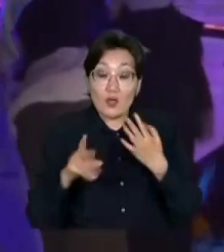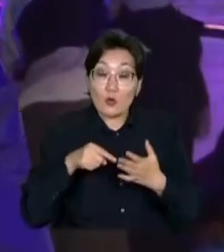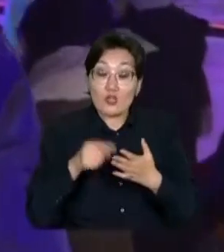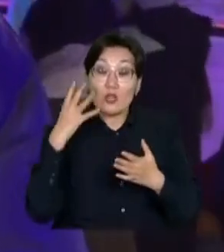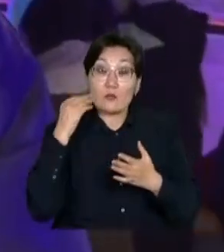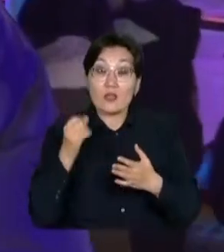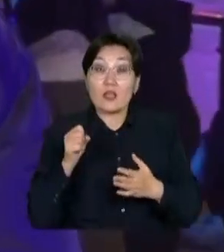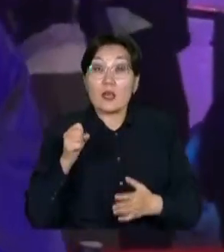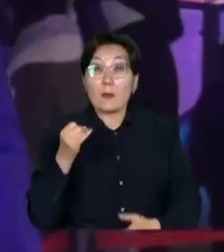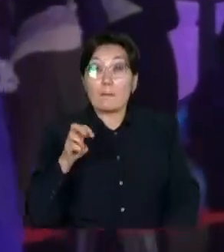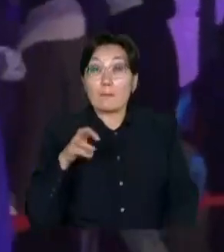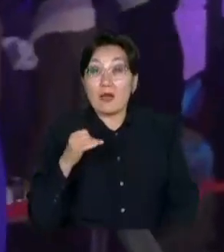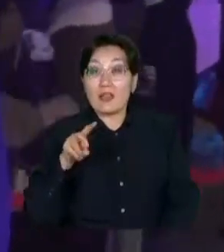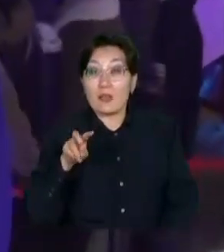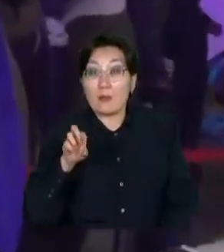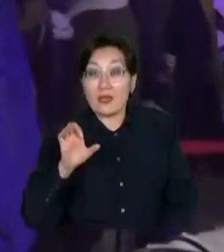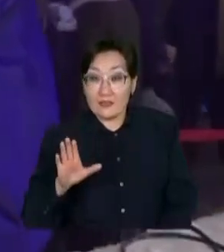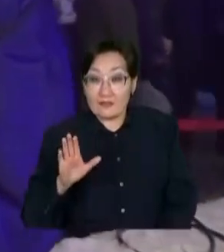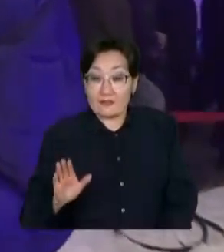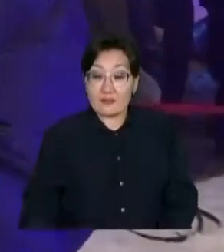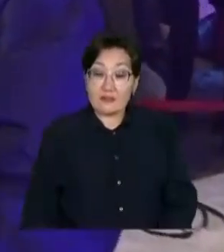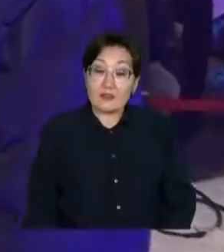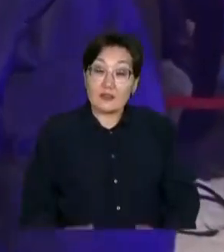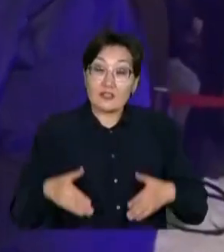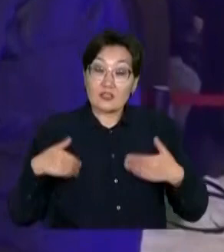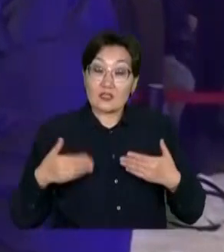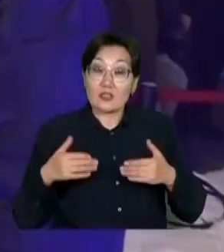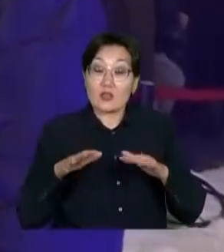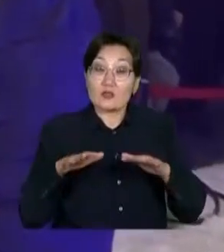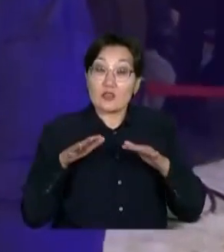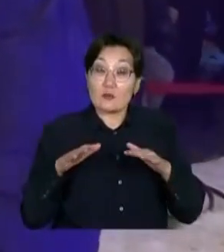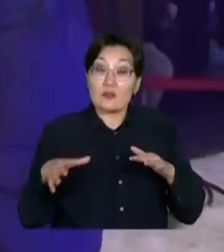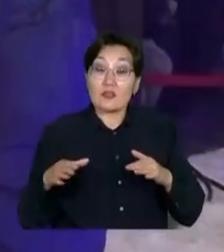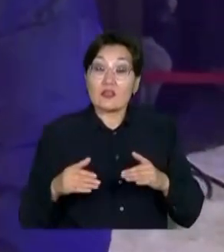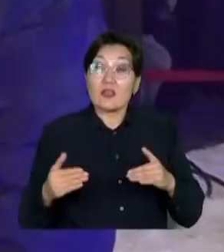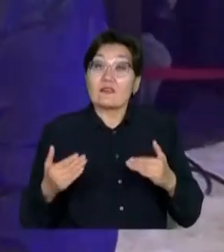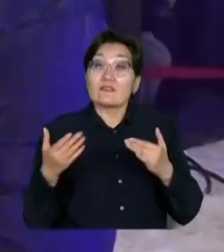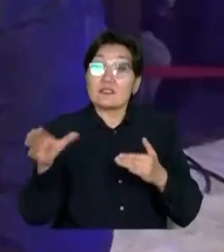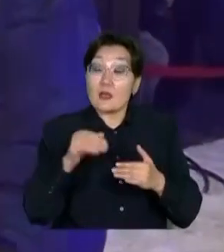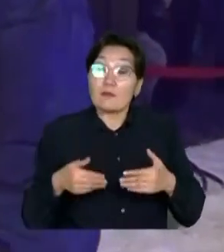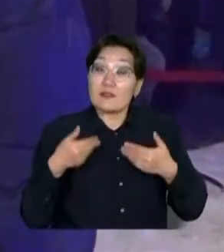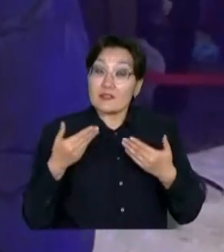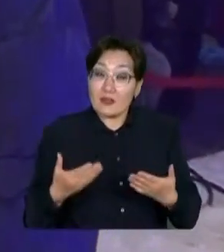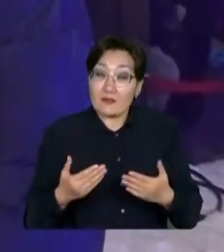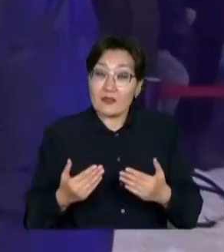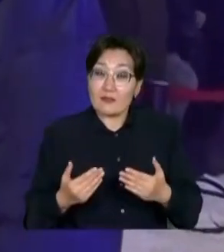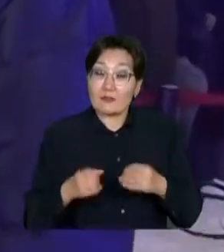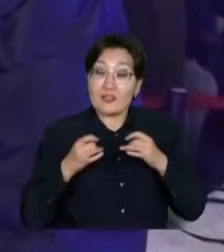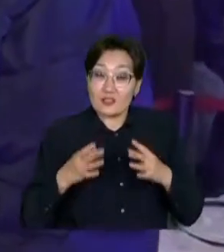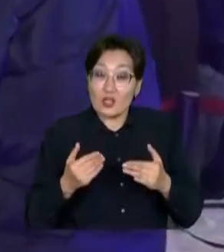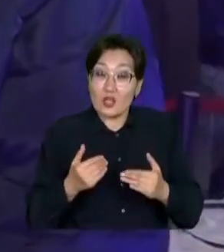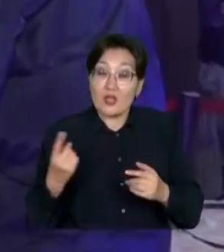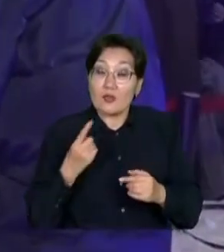города Ганим Айлыбаев. Здравствуйте! Здравствуйте, уважаемые телезрители! Всех с наступающим праздником! Во-первых,